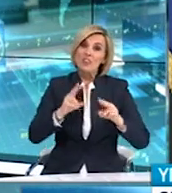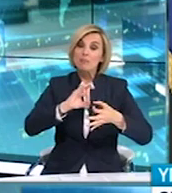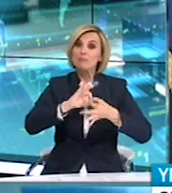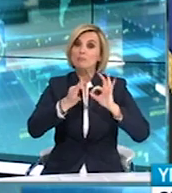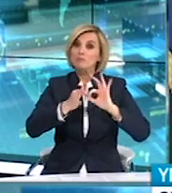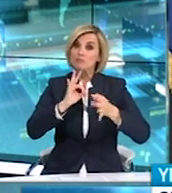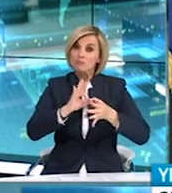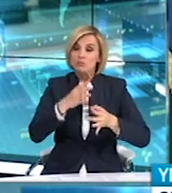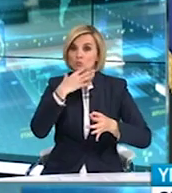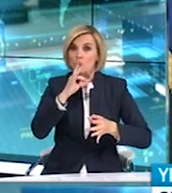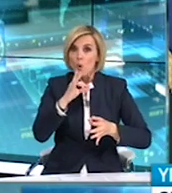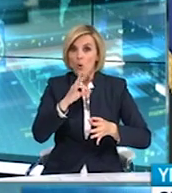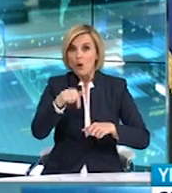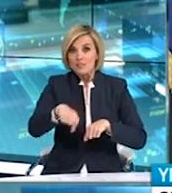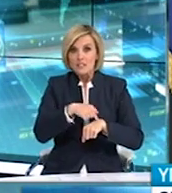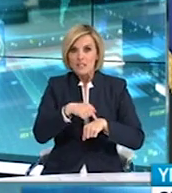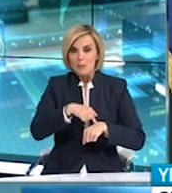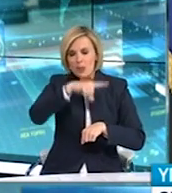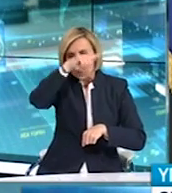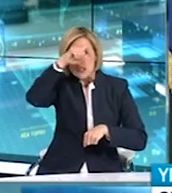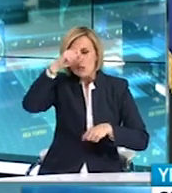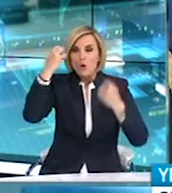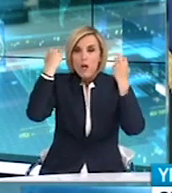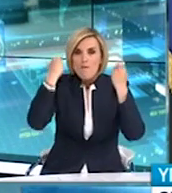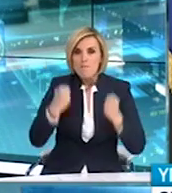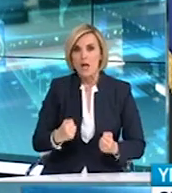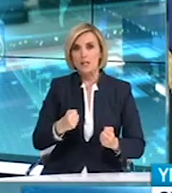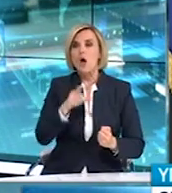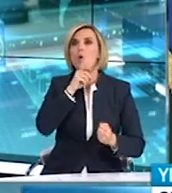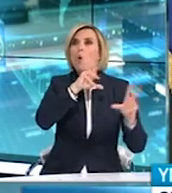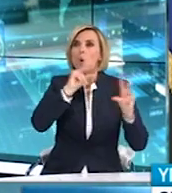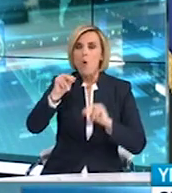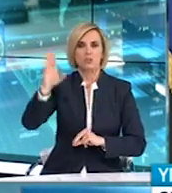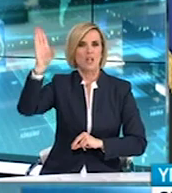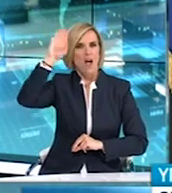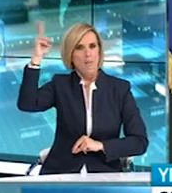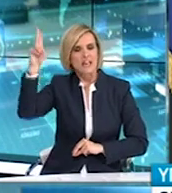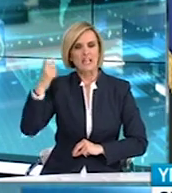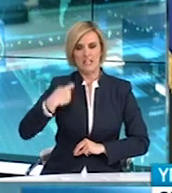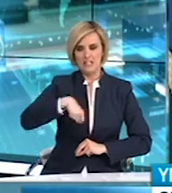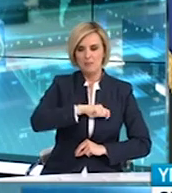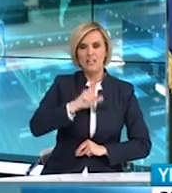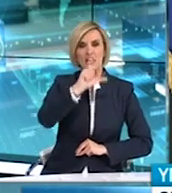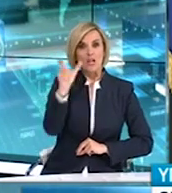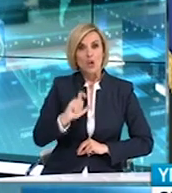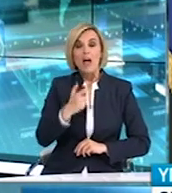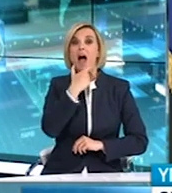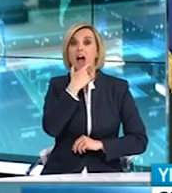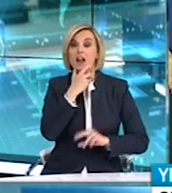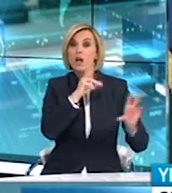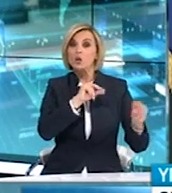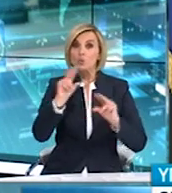ιός ο οποίος βλέπετε στις ΗΠΑ και αλλού, Ιταλία, Ισπανία και στο Ηνωμένο Βασίλειο ακούω το τελευταίο